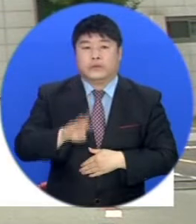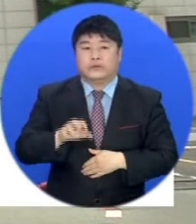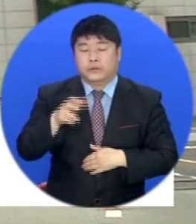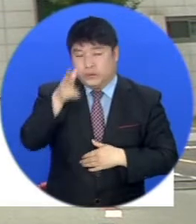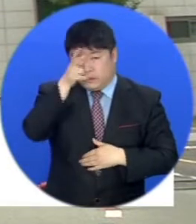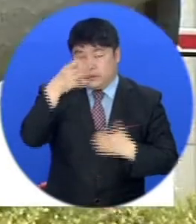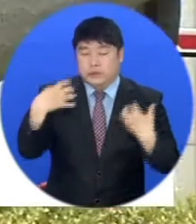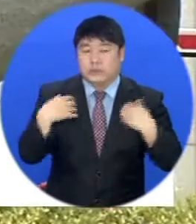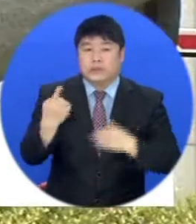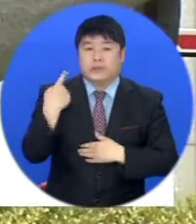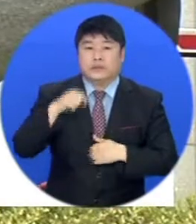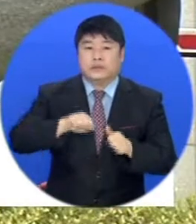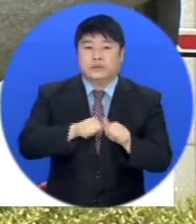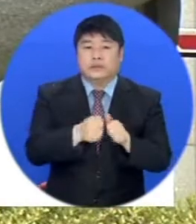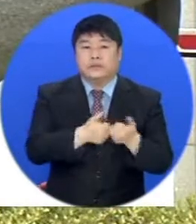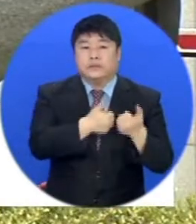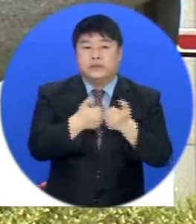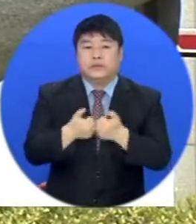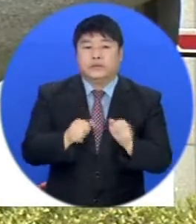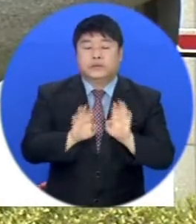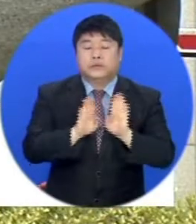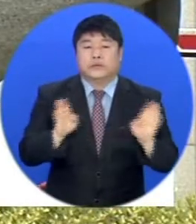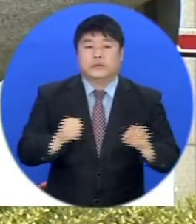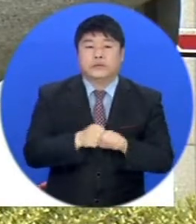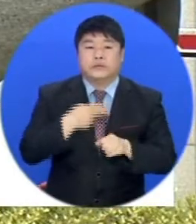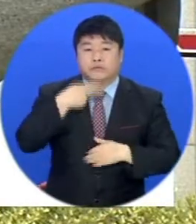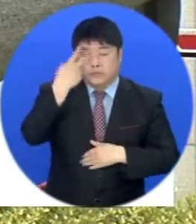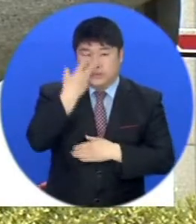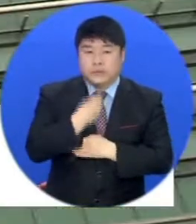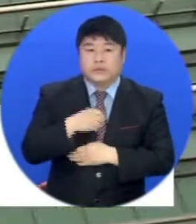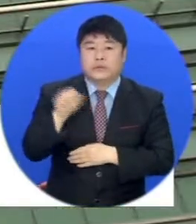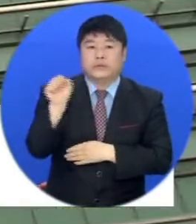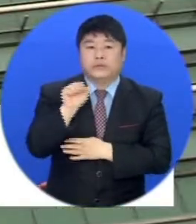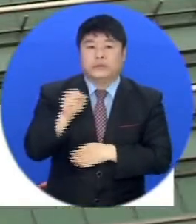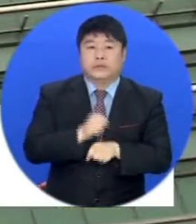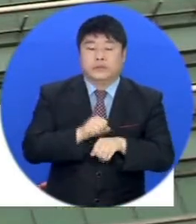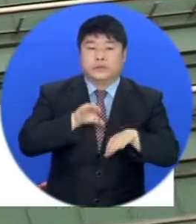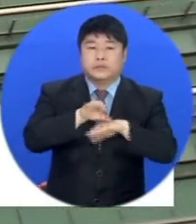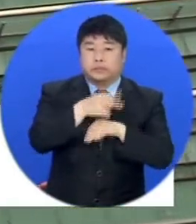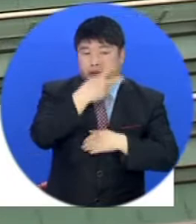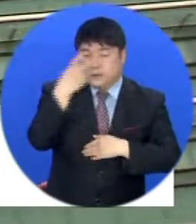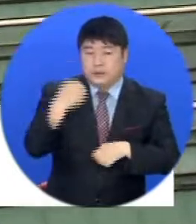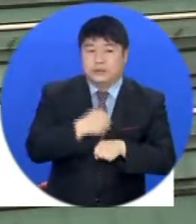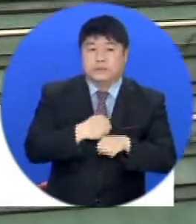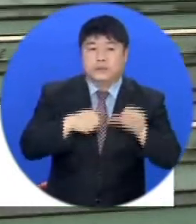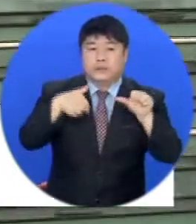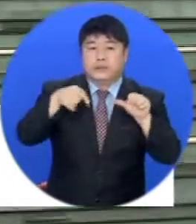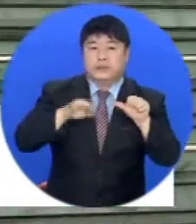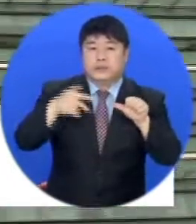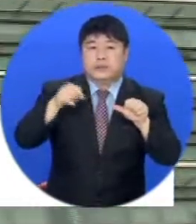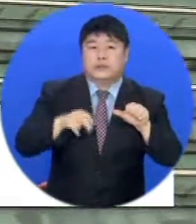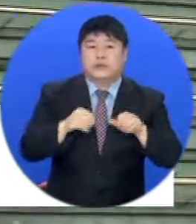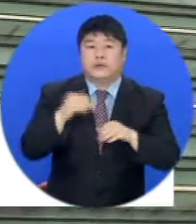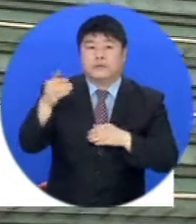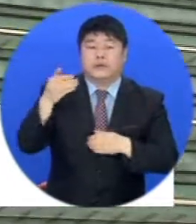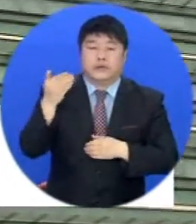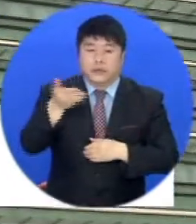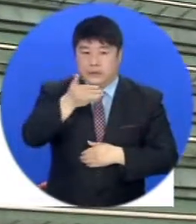광주경찰청은 어제 징계위원회를 열고 술을 마시고 운전하다 차량에서 잠이 든 A 경감을 강등